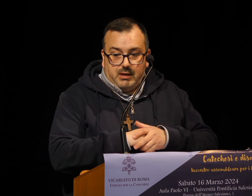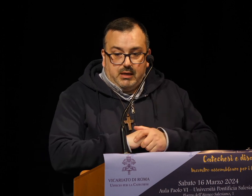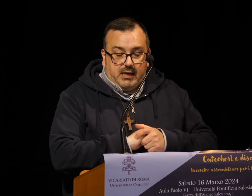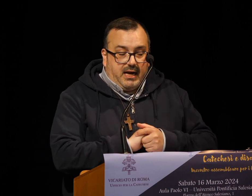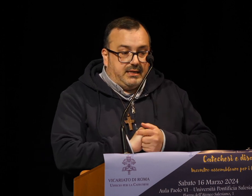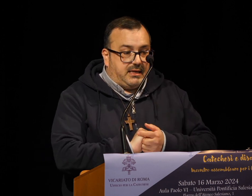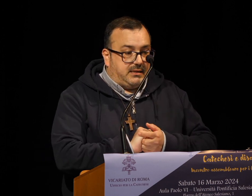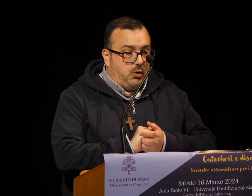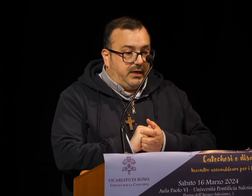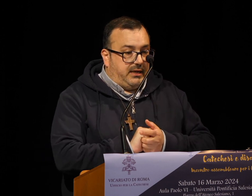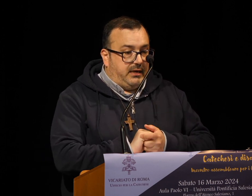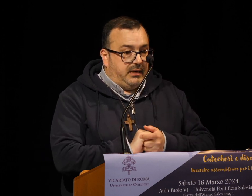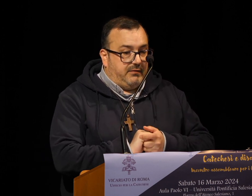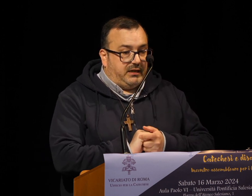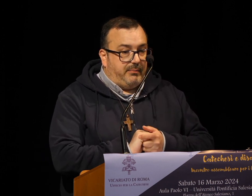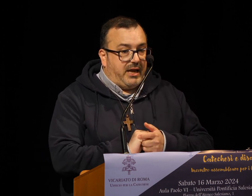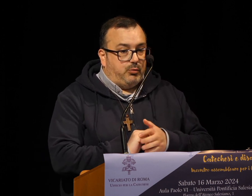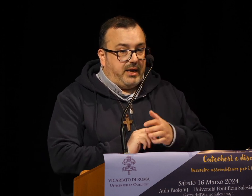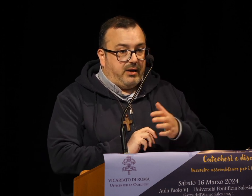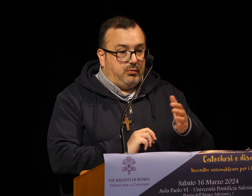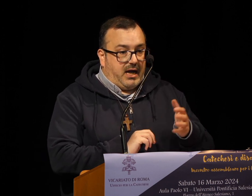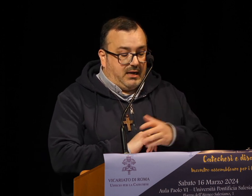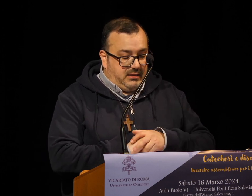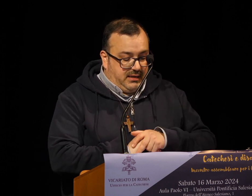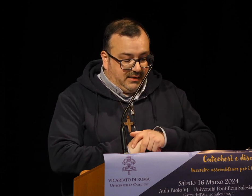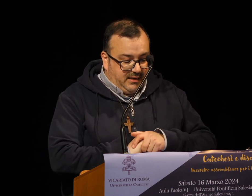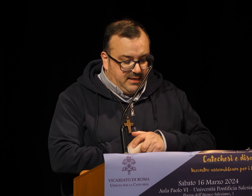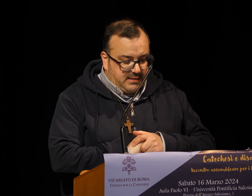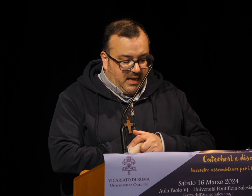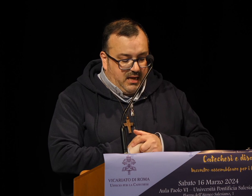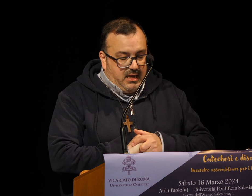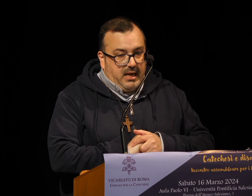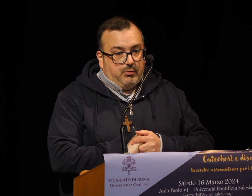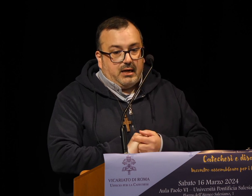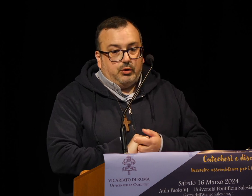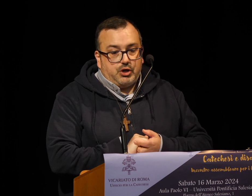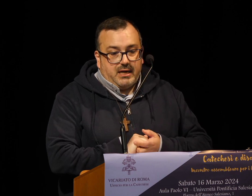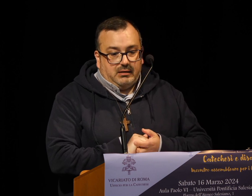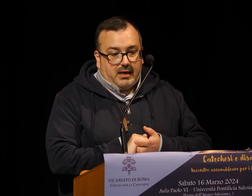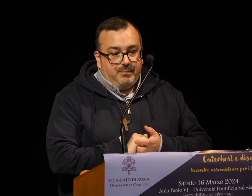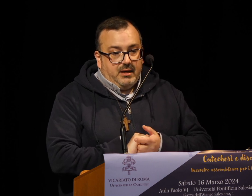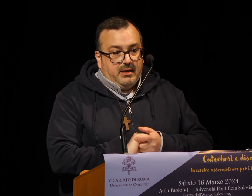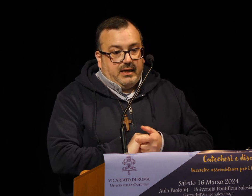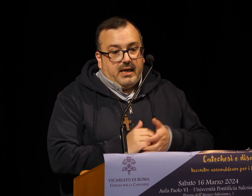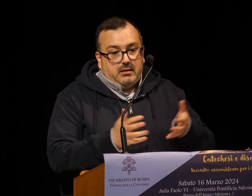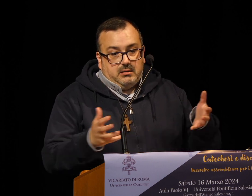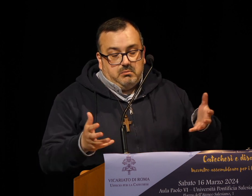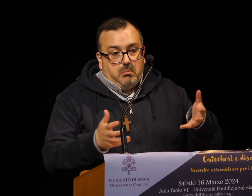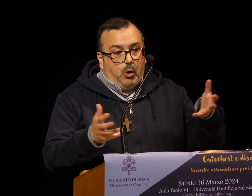Luigi realizzazione del vademecum è una catechista e una docente